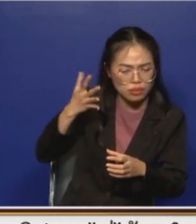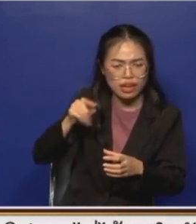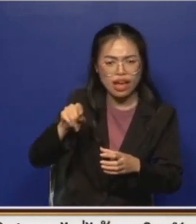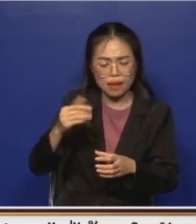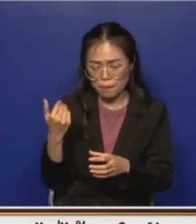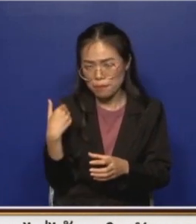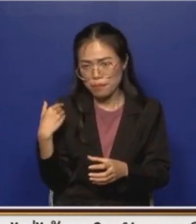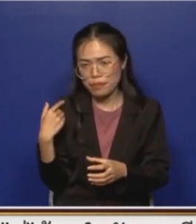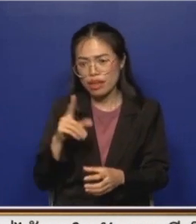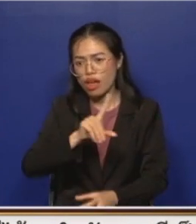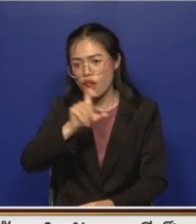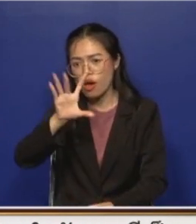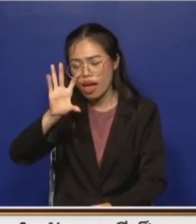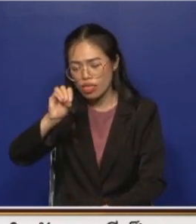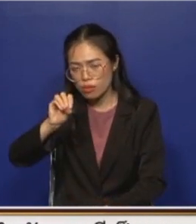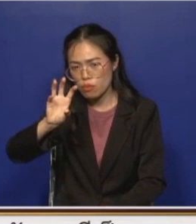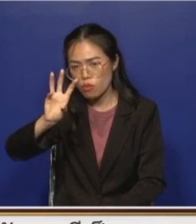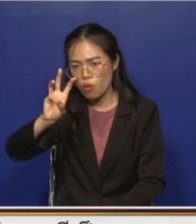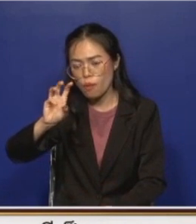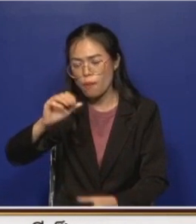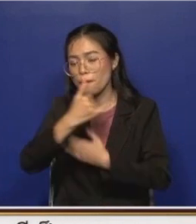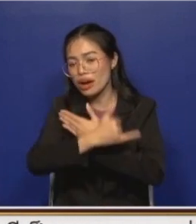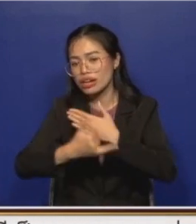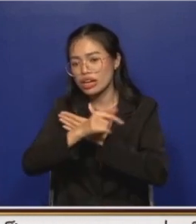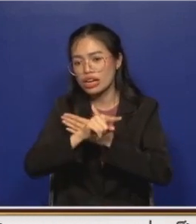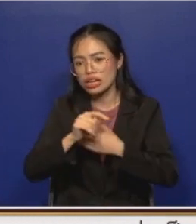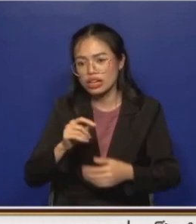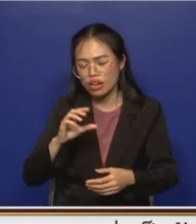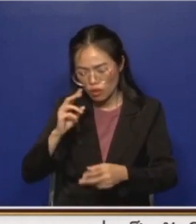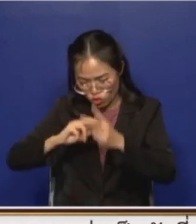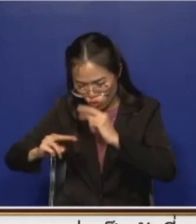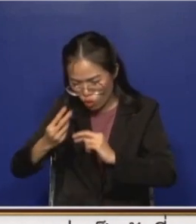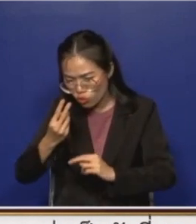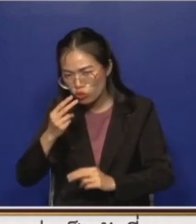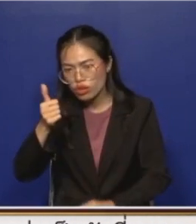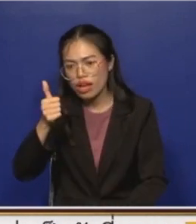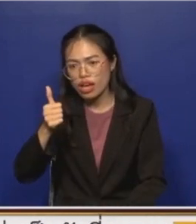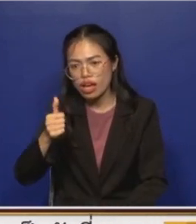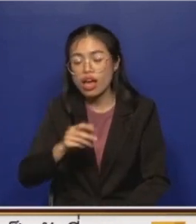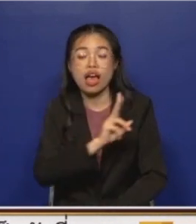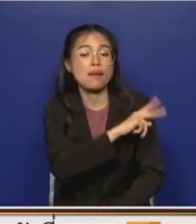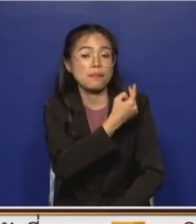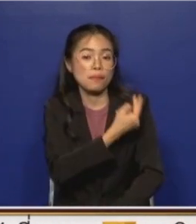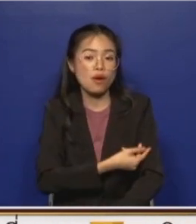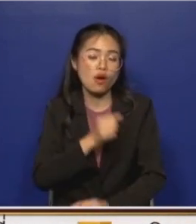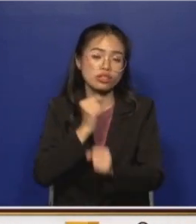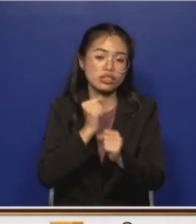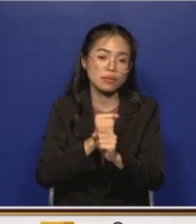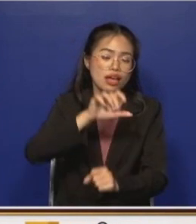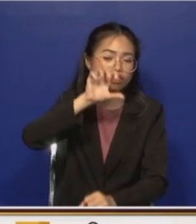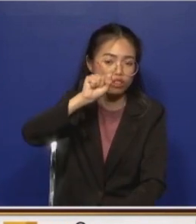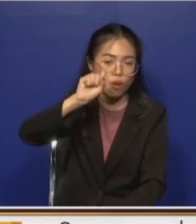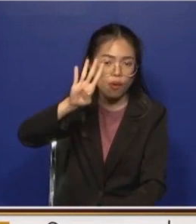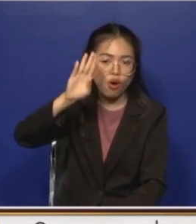แค่10ประเทศในอาเซียนในเอเชียและในโลกเนี่ยเป็นประมาณ160ประเทศมั้งผมจำตัวเลขไม่ได้ขอโทษจริงๆ